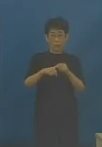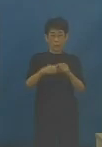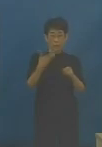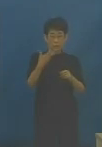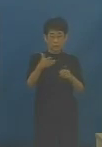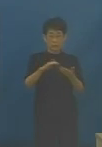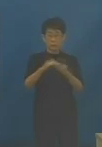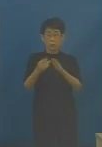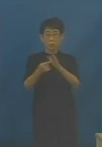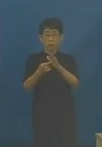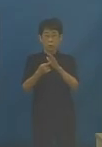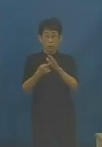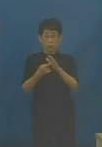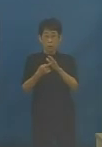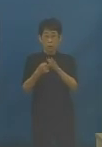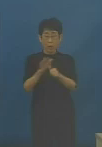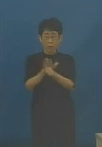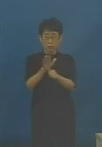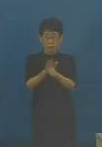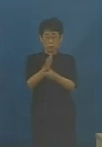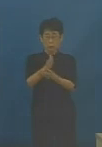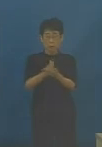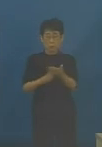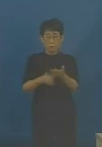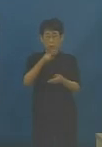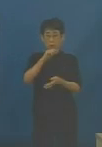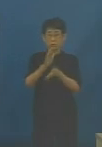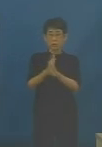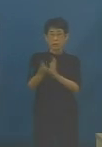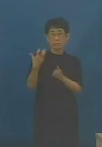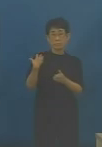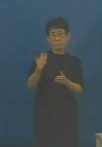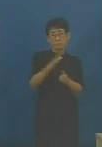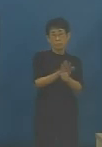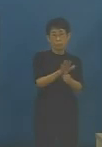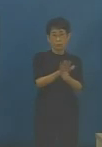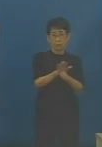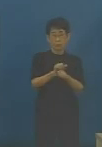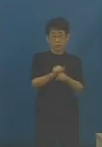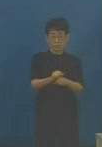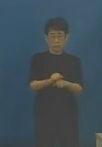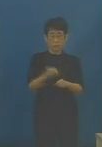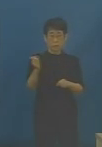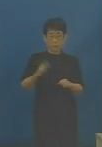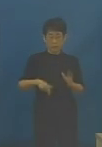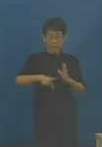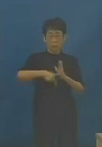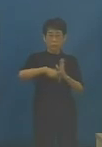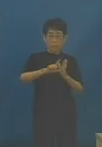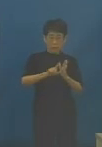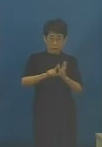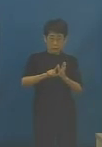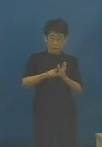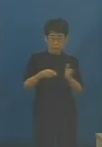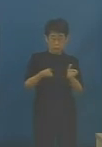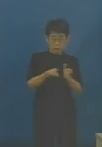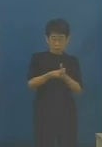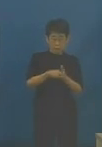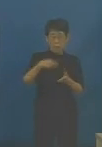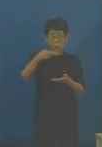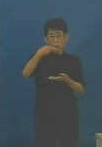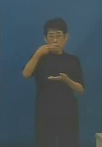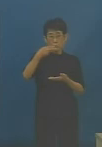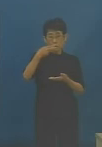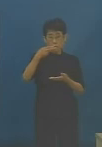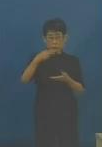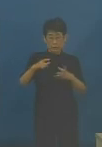を鳥取県の方でも助成する制度をやらさせていただき、プレミアム付きお食事クーポン券もありますが、